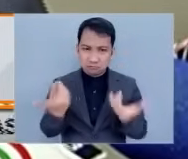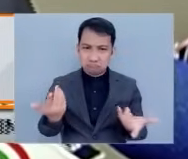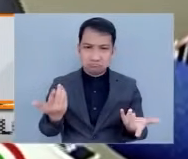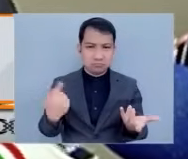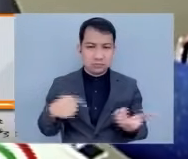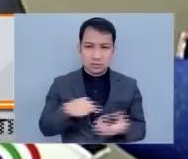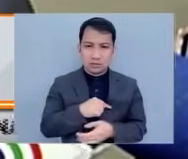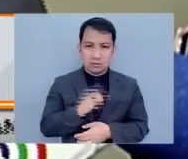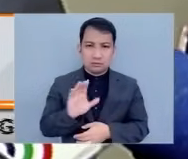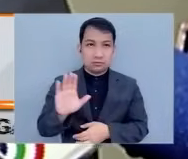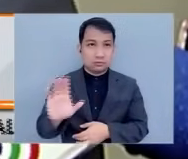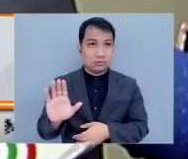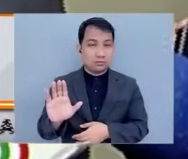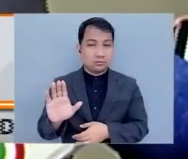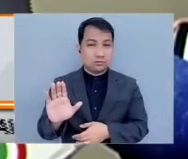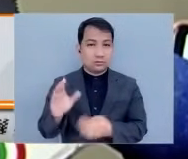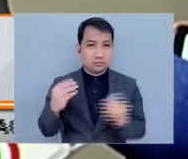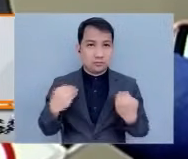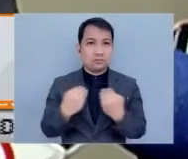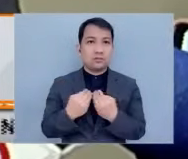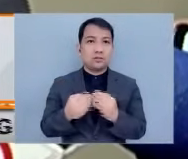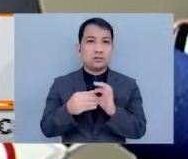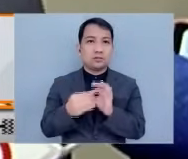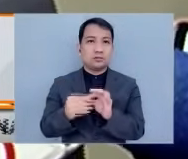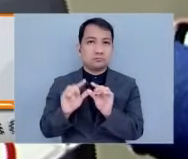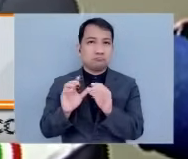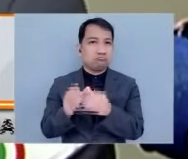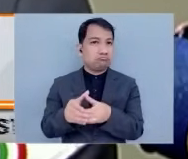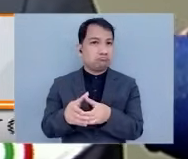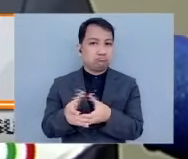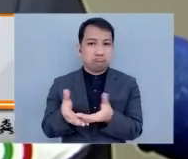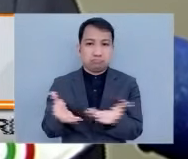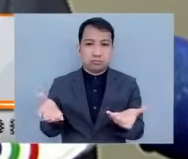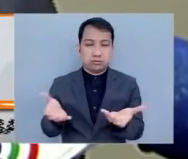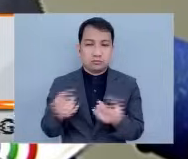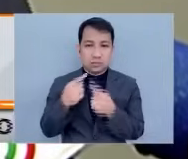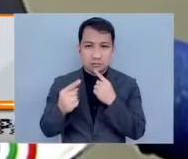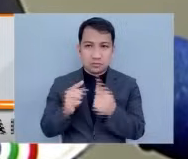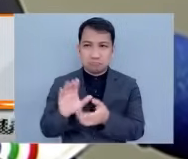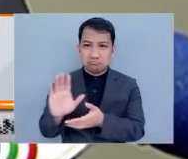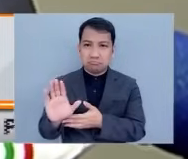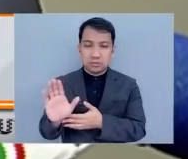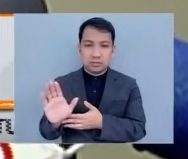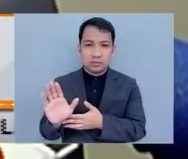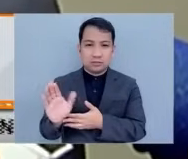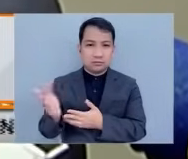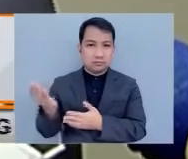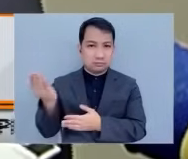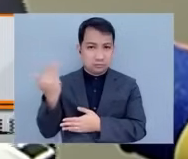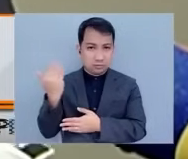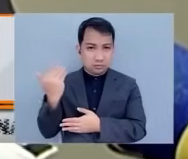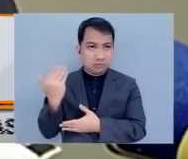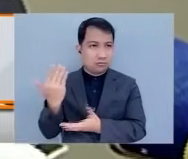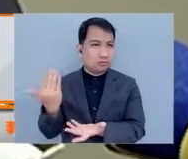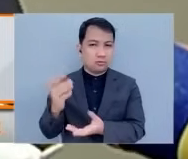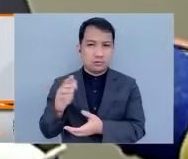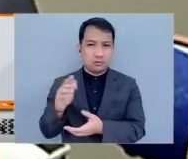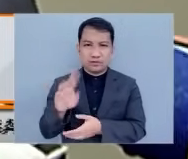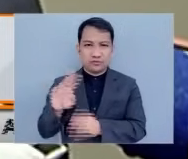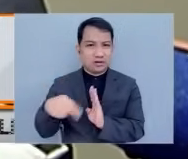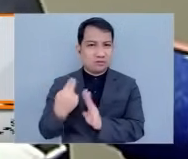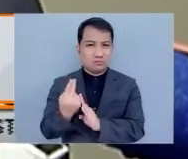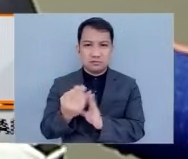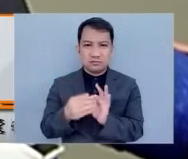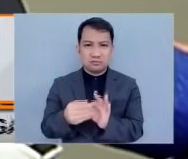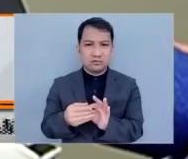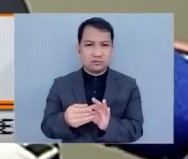far as the members of the majority na nakausap natin the past 24 hours, talagang we're